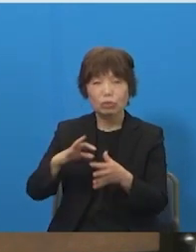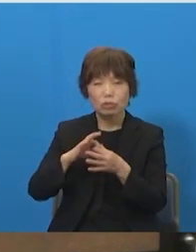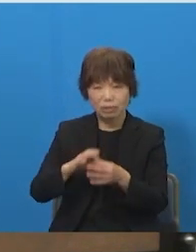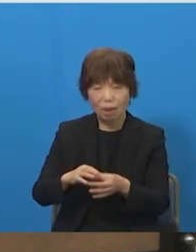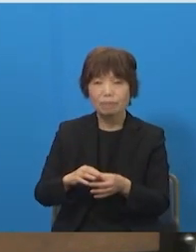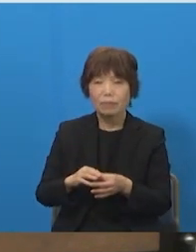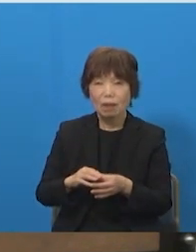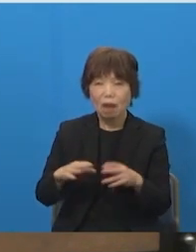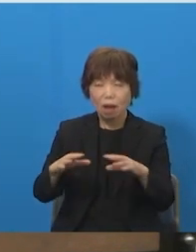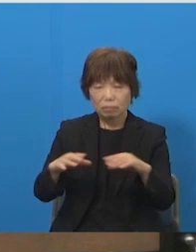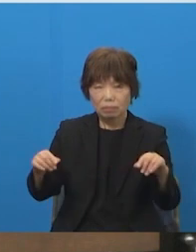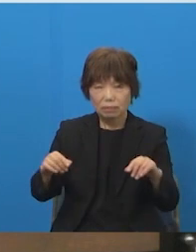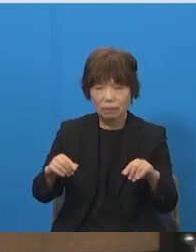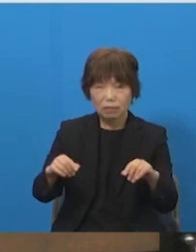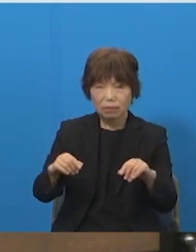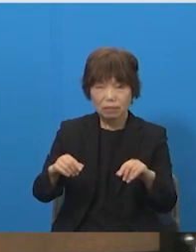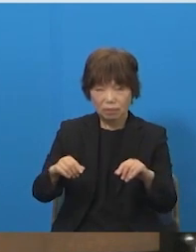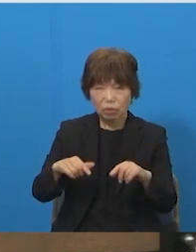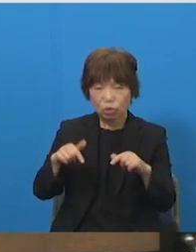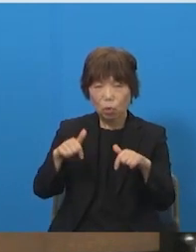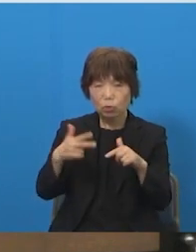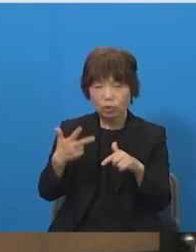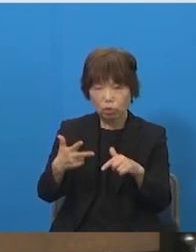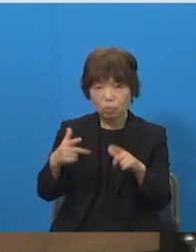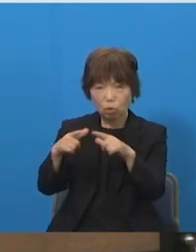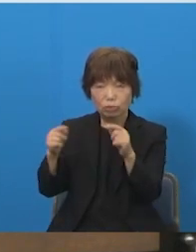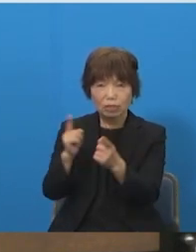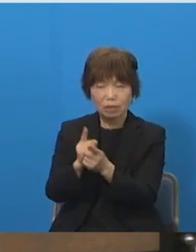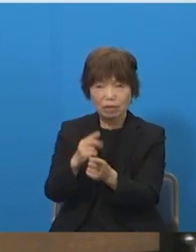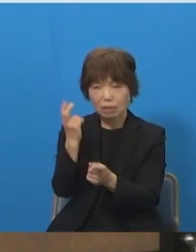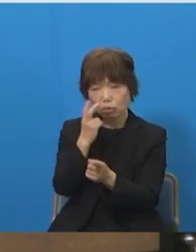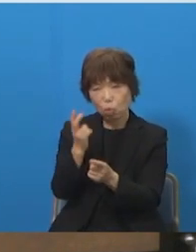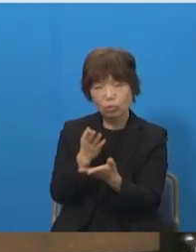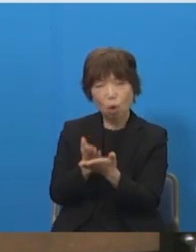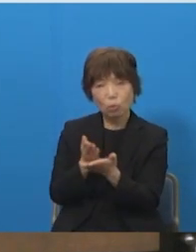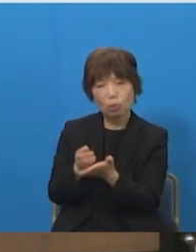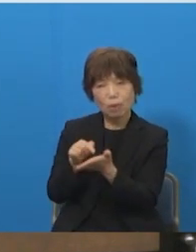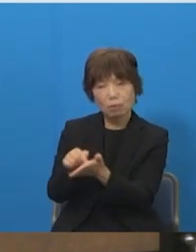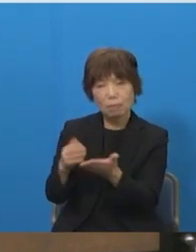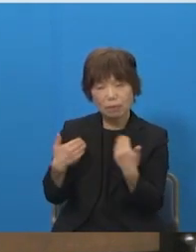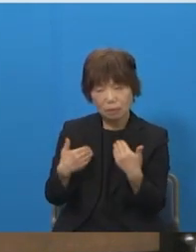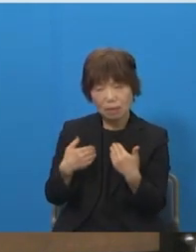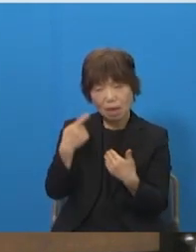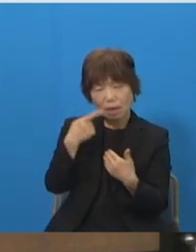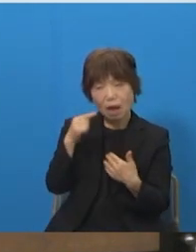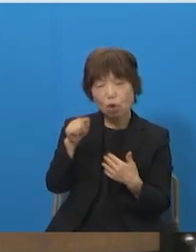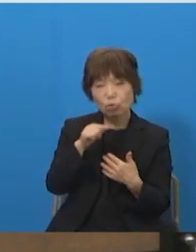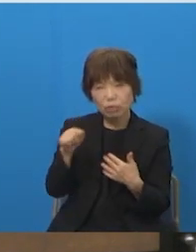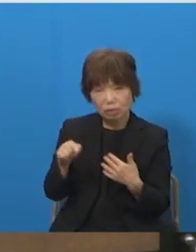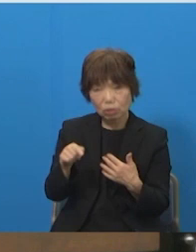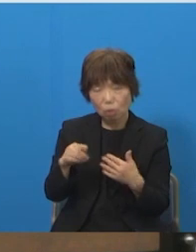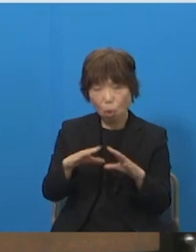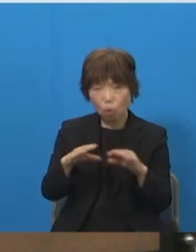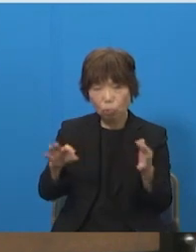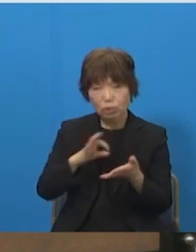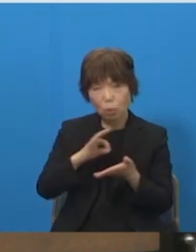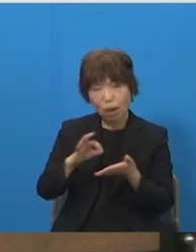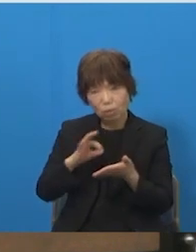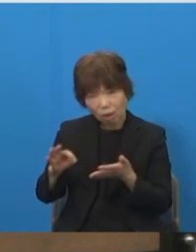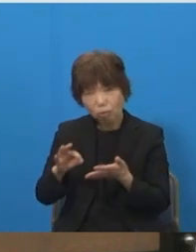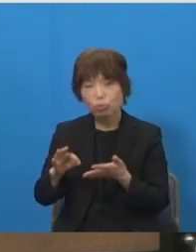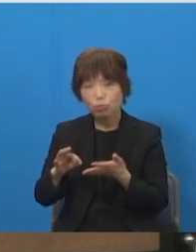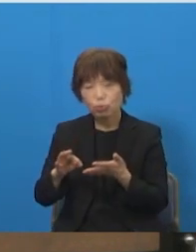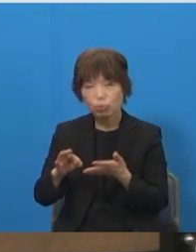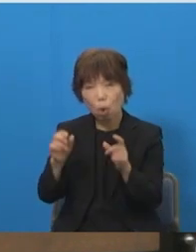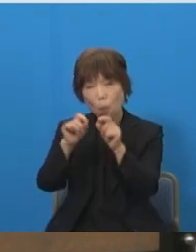早急な調査を依頼すべきではないでしょうか。外国人の土地取得の問題は、今後、全国的な課題となっていく